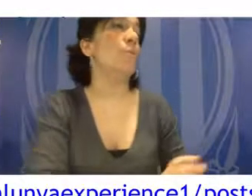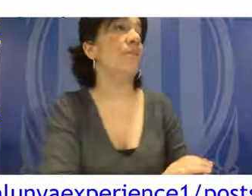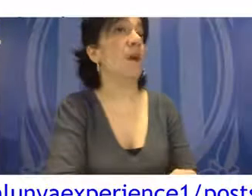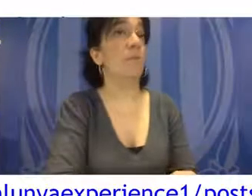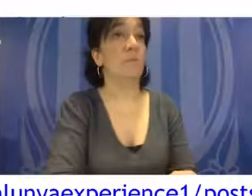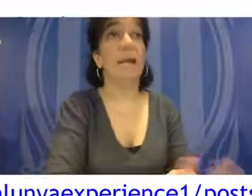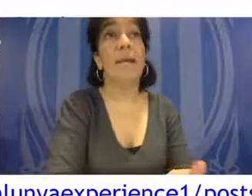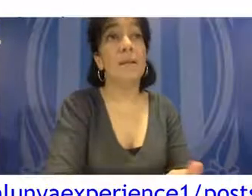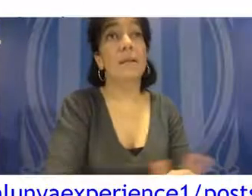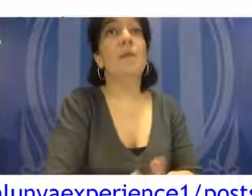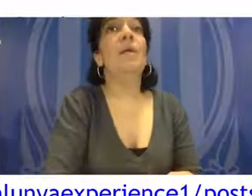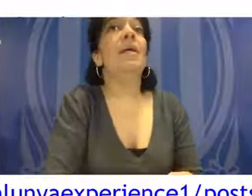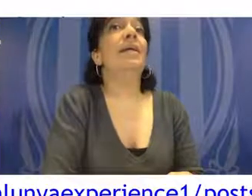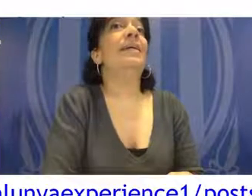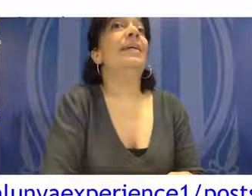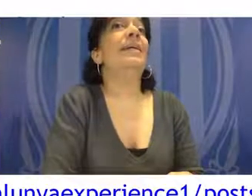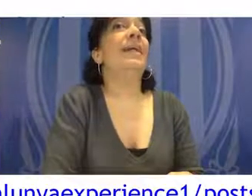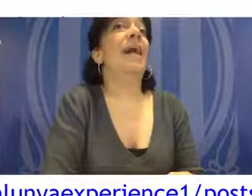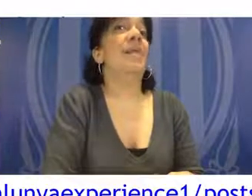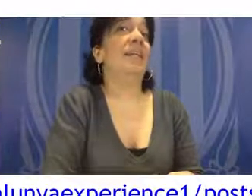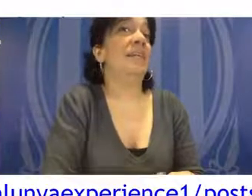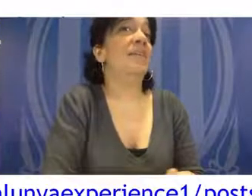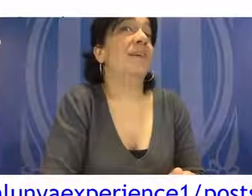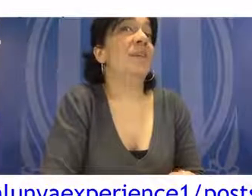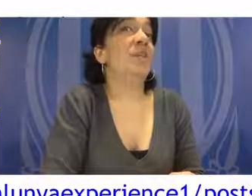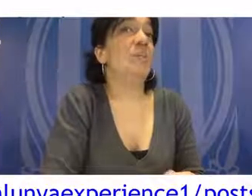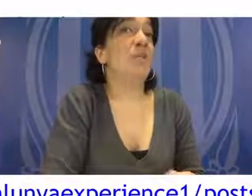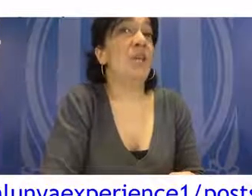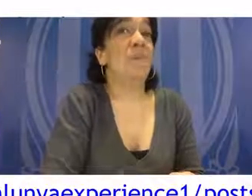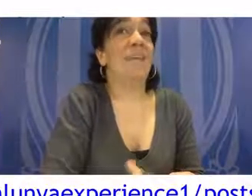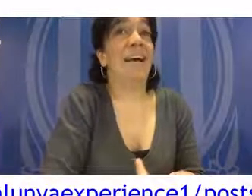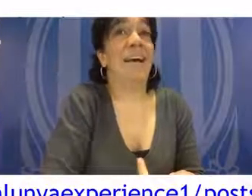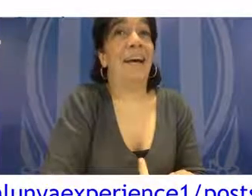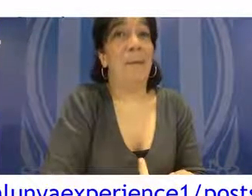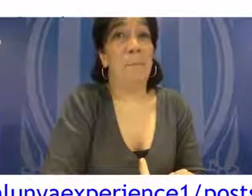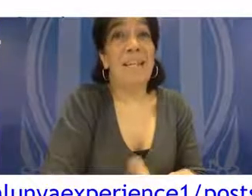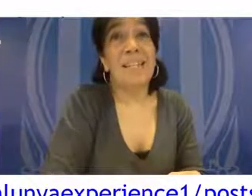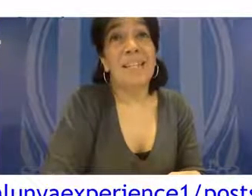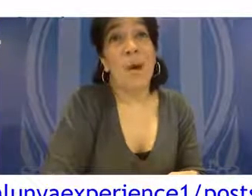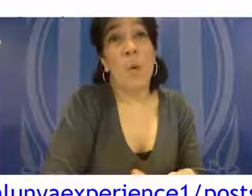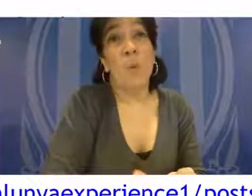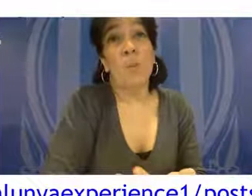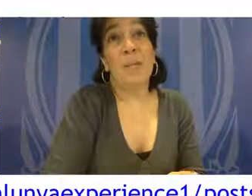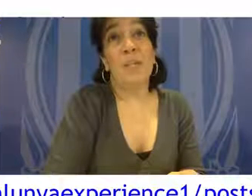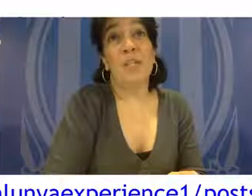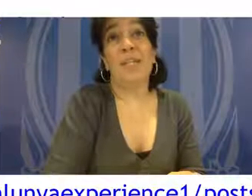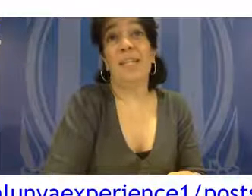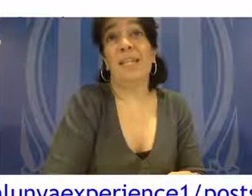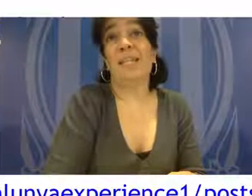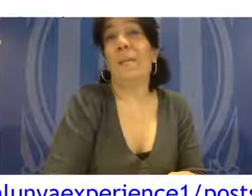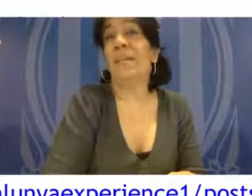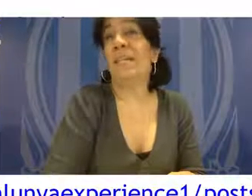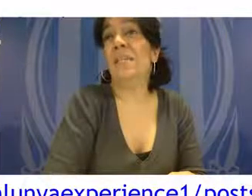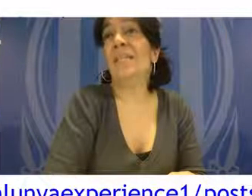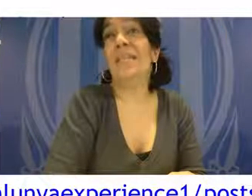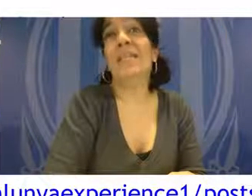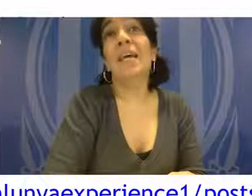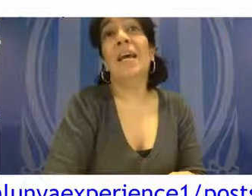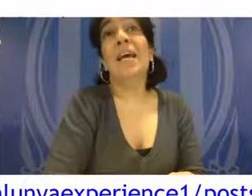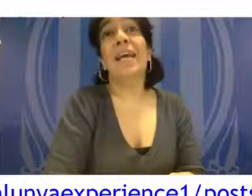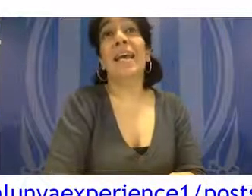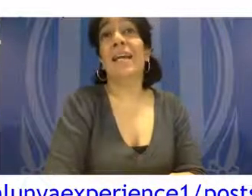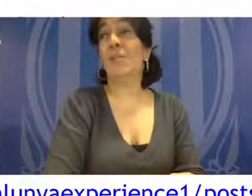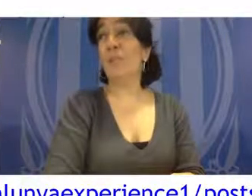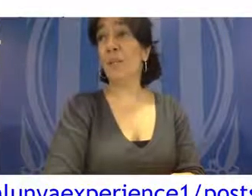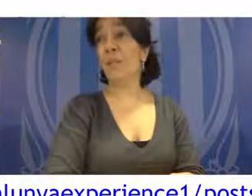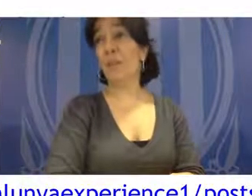vam obrir fa un any i el mateix, disposem de més d'1.700.000 de pàgines vistes